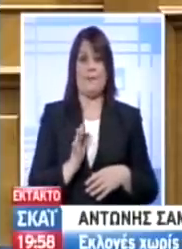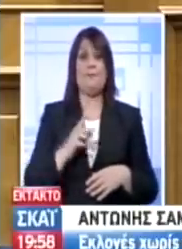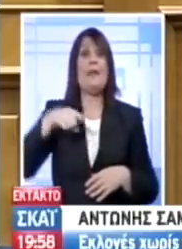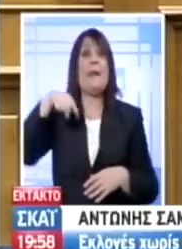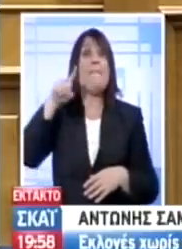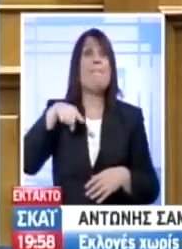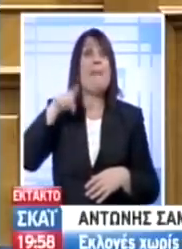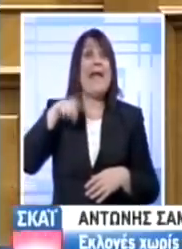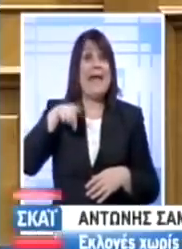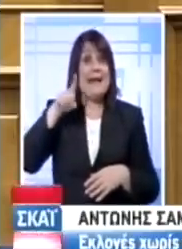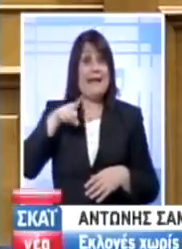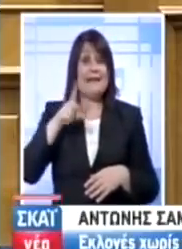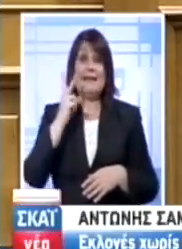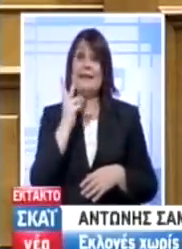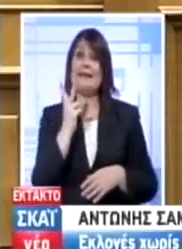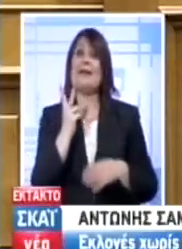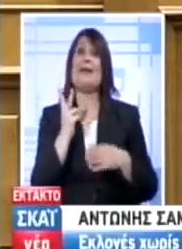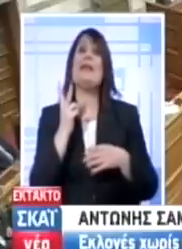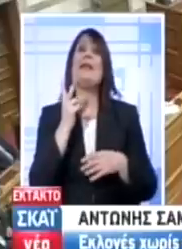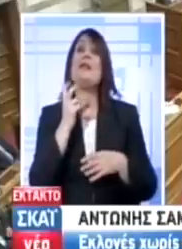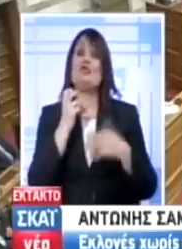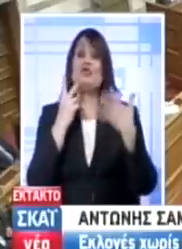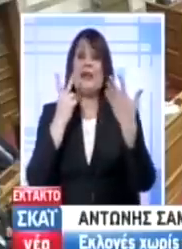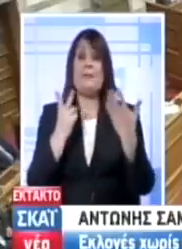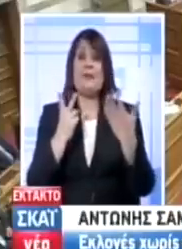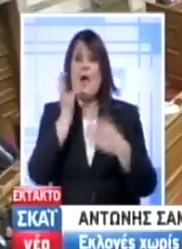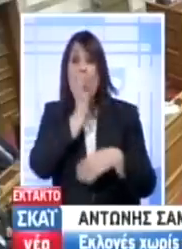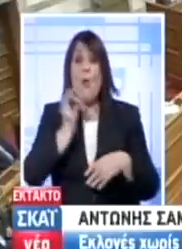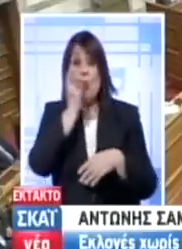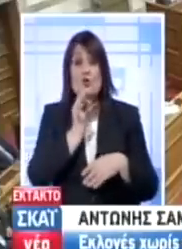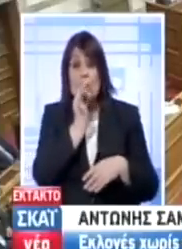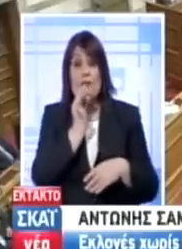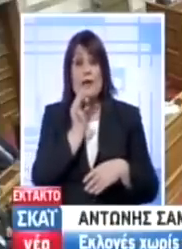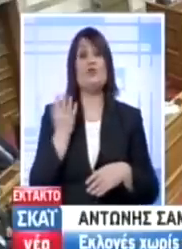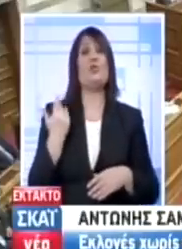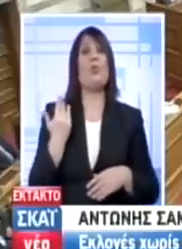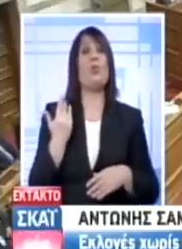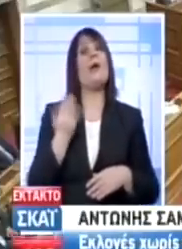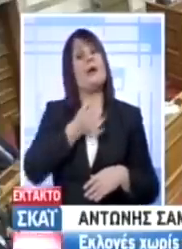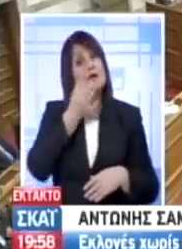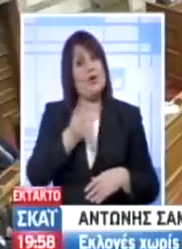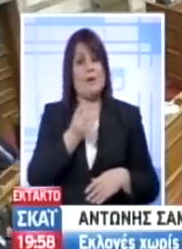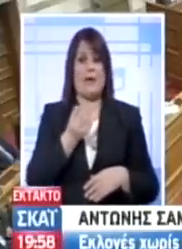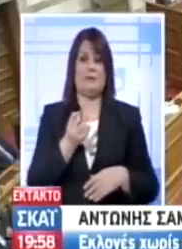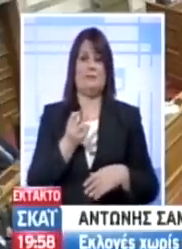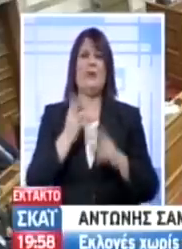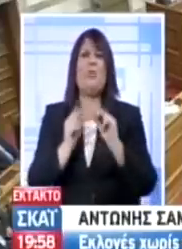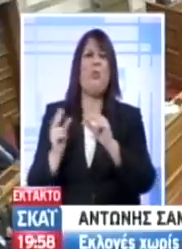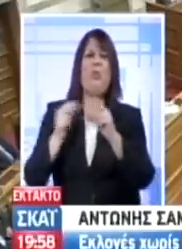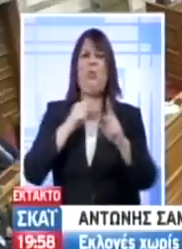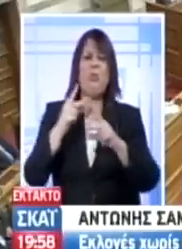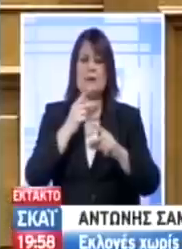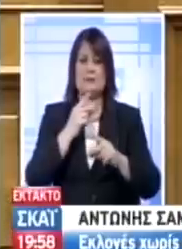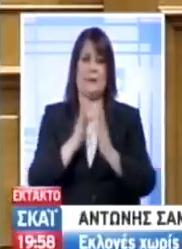την ημέρα από τις 27 Οκτωβρίου, από τις 27 Οκτωβρίου. Σας παρακαλώ, κύριε συνάδελφε. Από